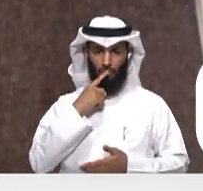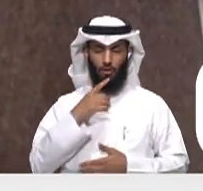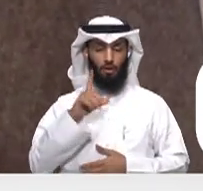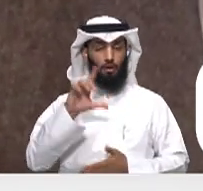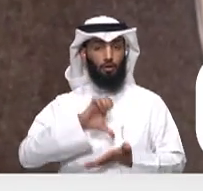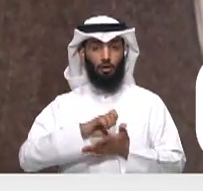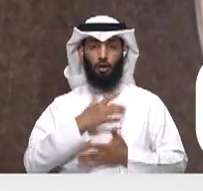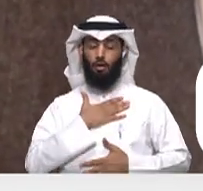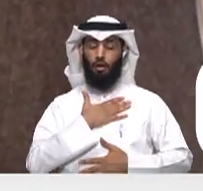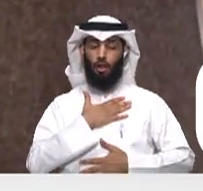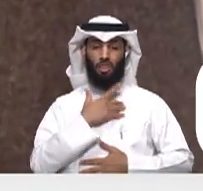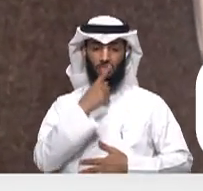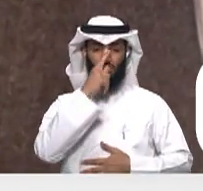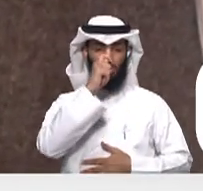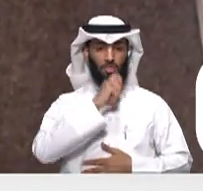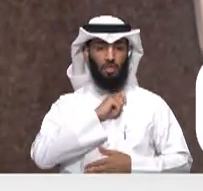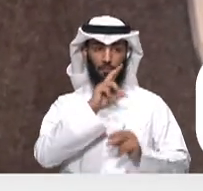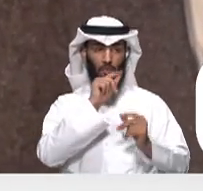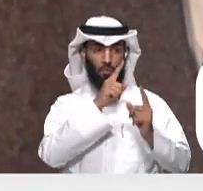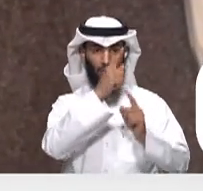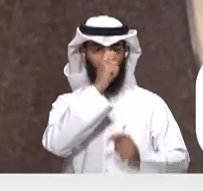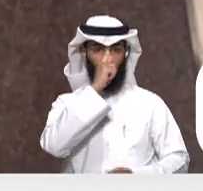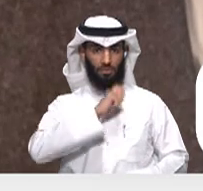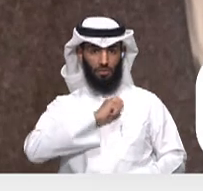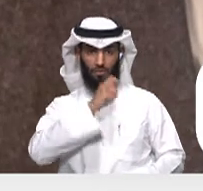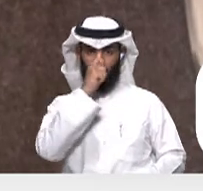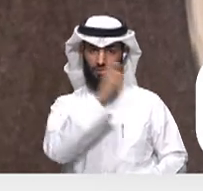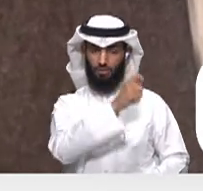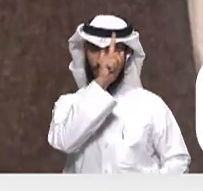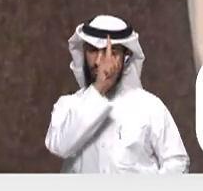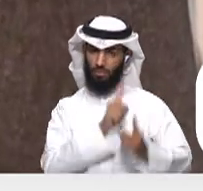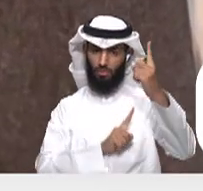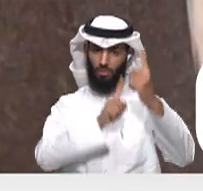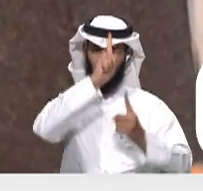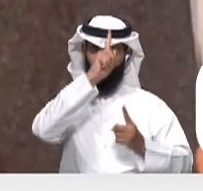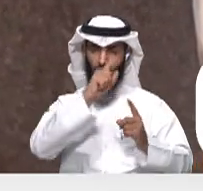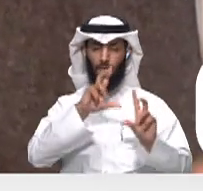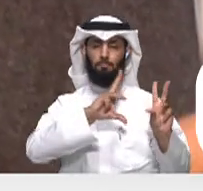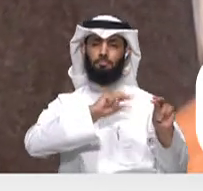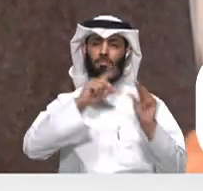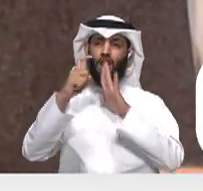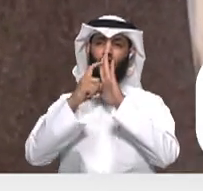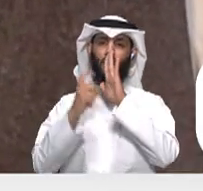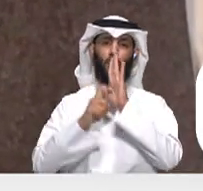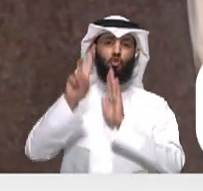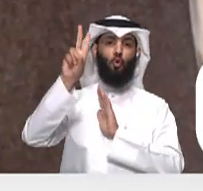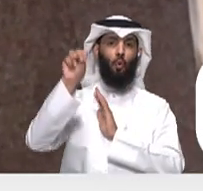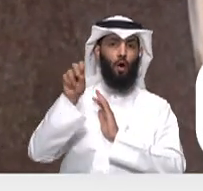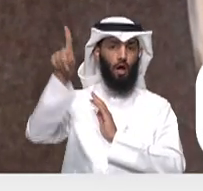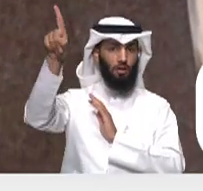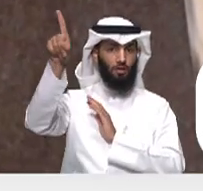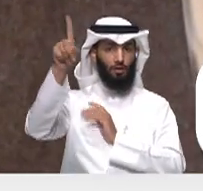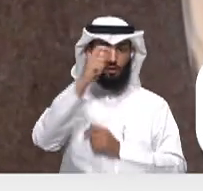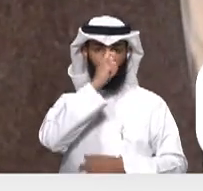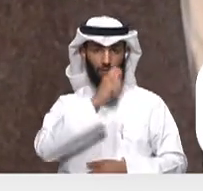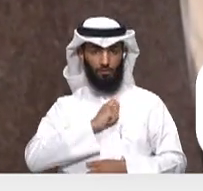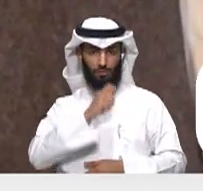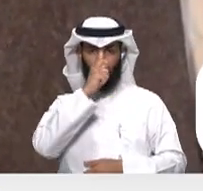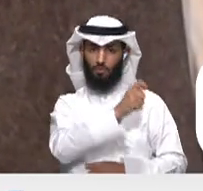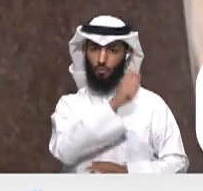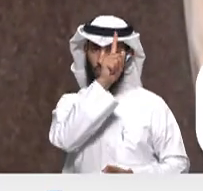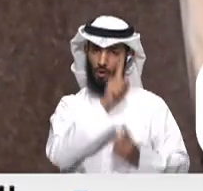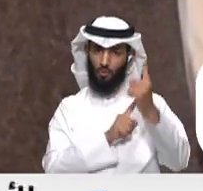عن النفس وفق المواثيق الدولية، وبأنها قد تعرضت لهجوم في وقت متأخر من مساء الليلة البارحة،